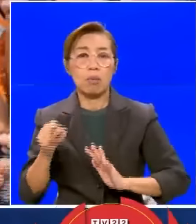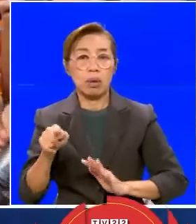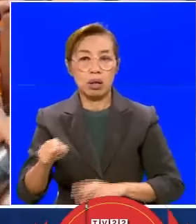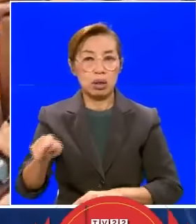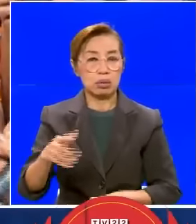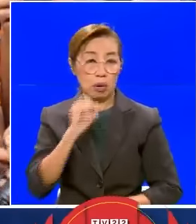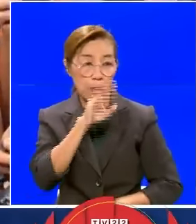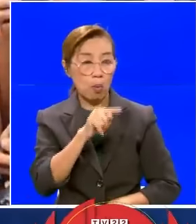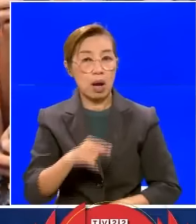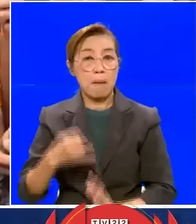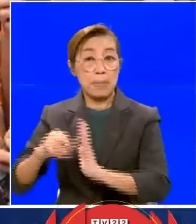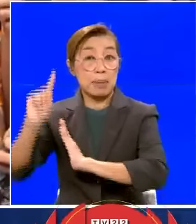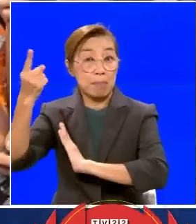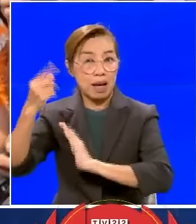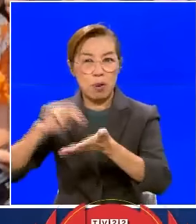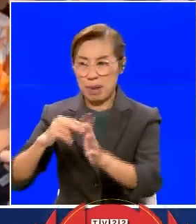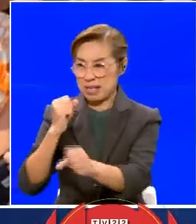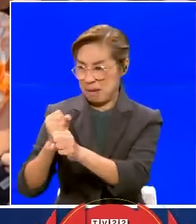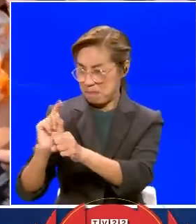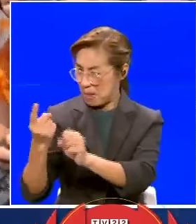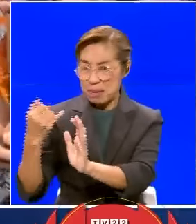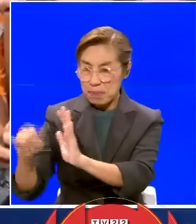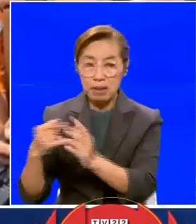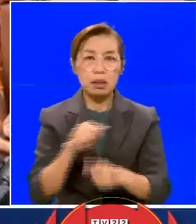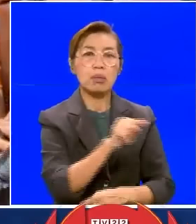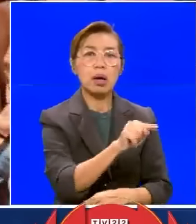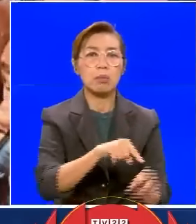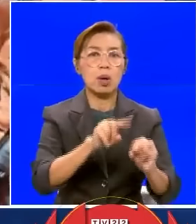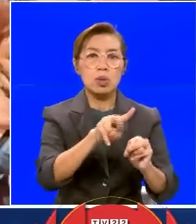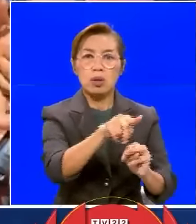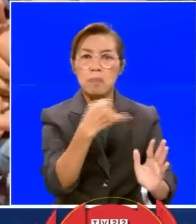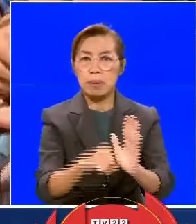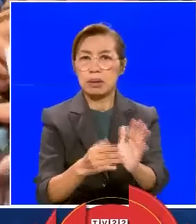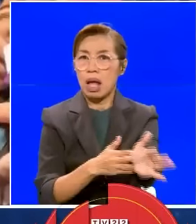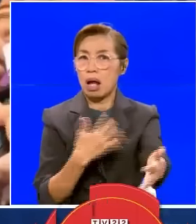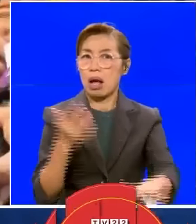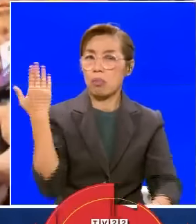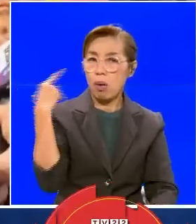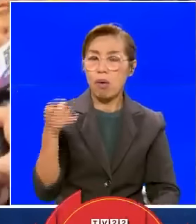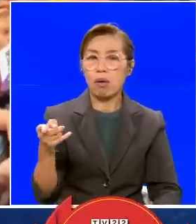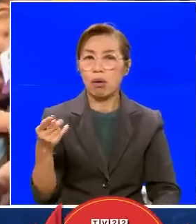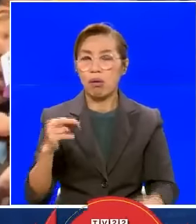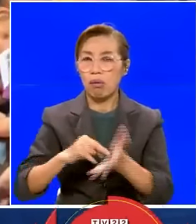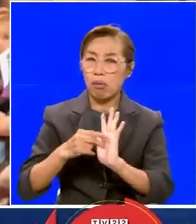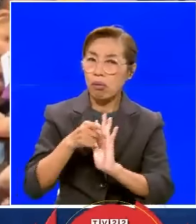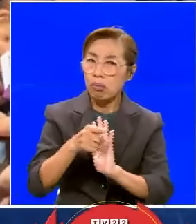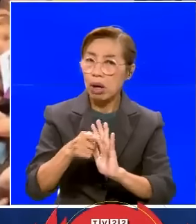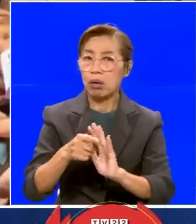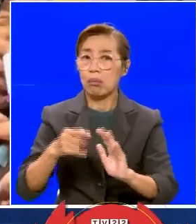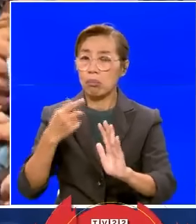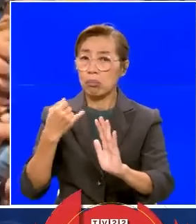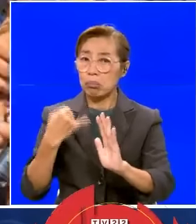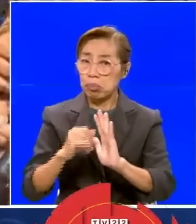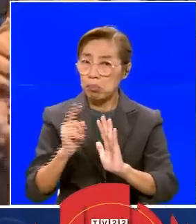จจะถือว่าเป็นคดีใหม่ได้แต่กรณีนี้เนี่ยอาจจะมีความเห็นทางกฎหมายด้านอื่นๆที่อาจจะไม่ตรงกับคุณเทพไทยก็บอกว่าความผิด